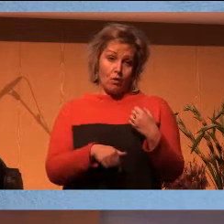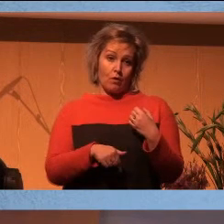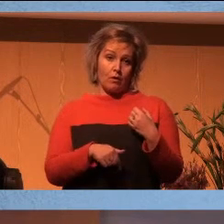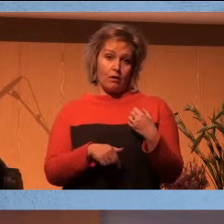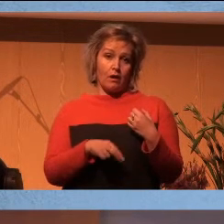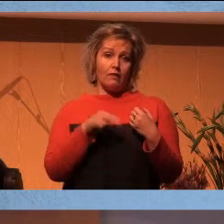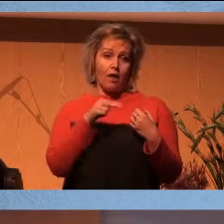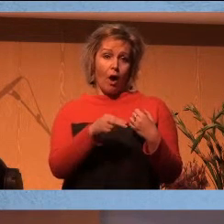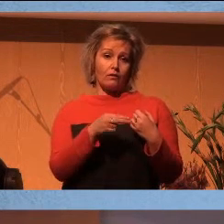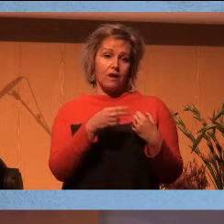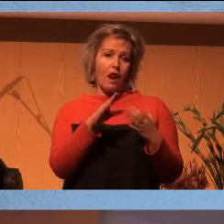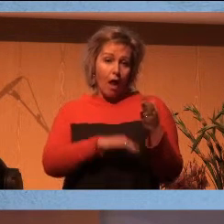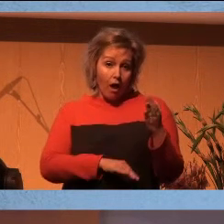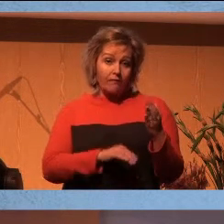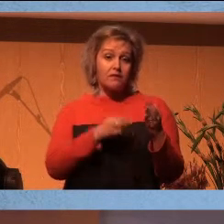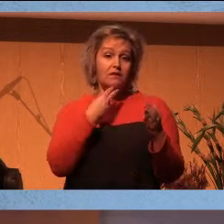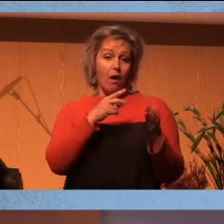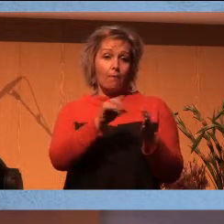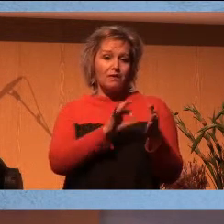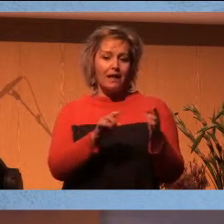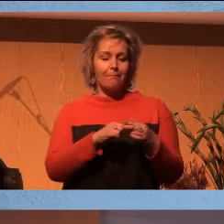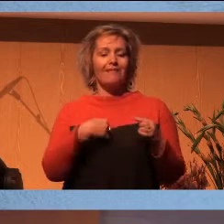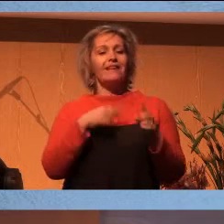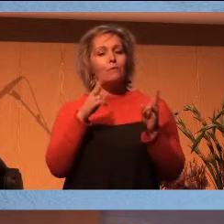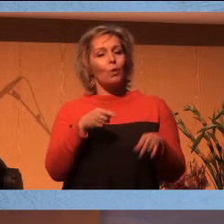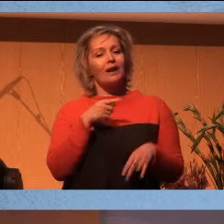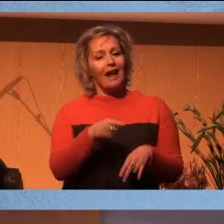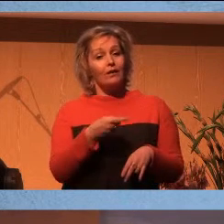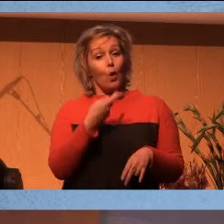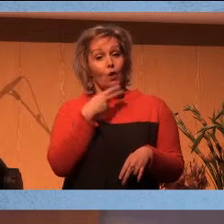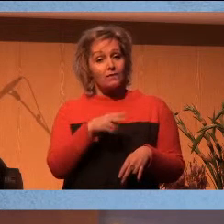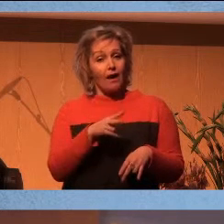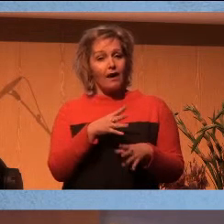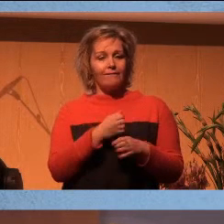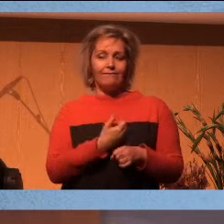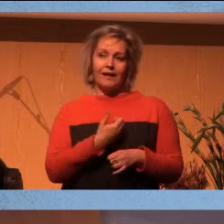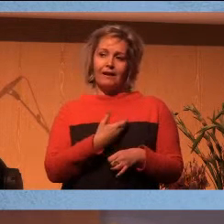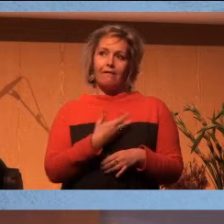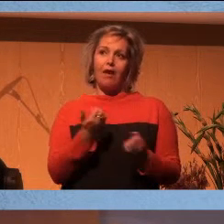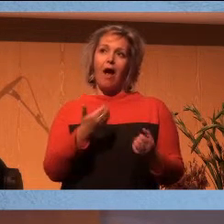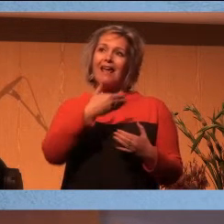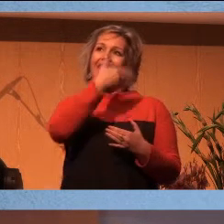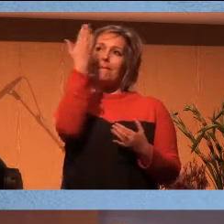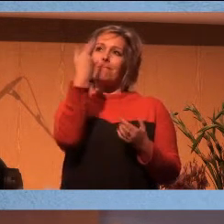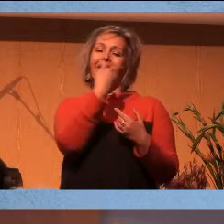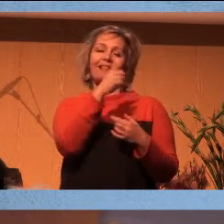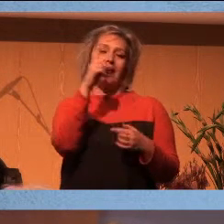Lav svarprosent dessverre, men vi bruker den. Og svaren fra himmel til helvete.